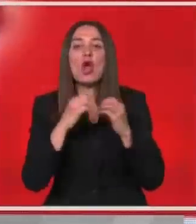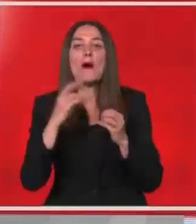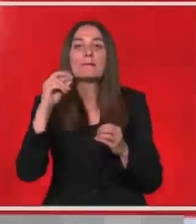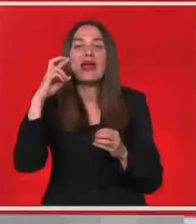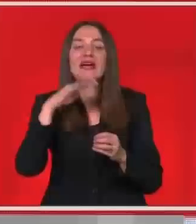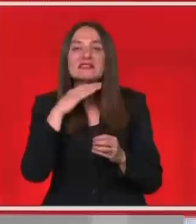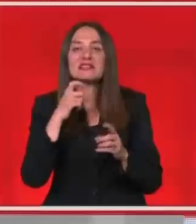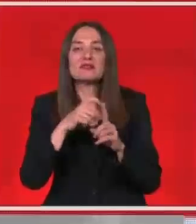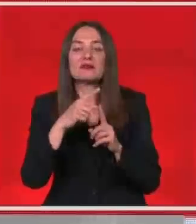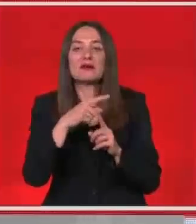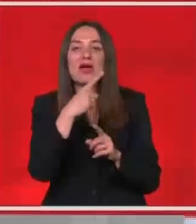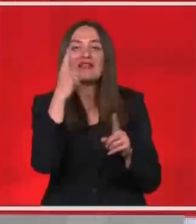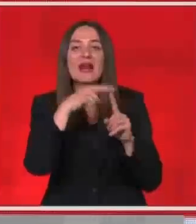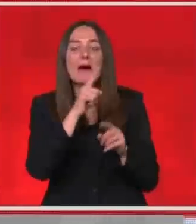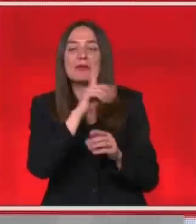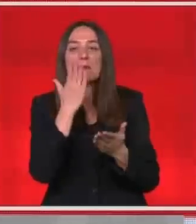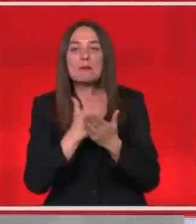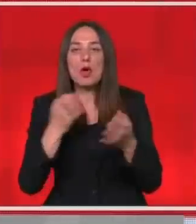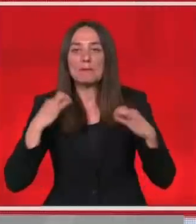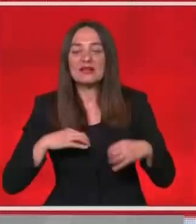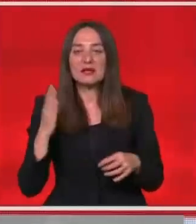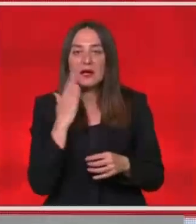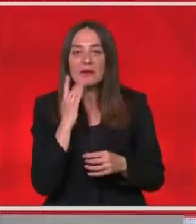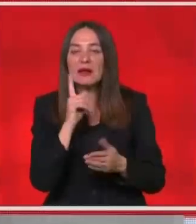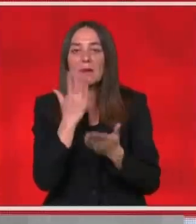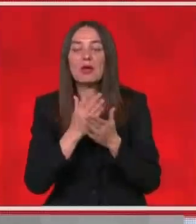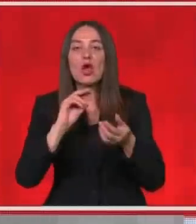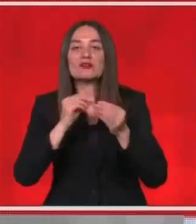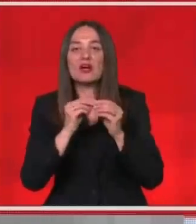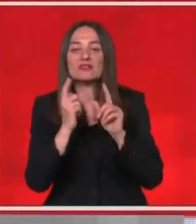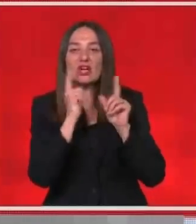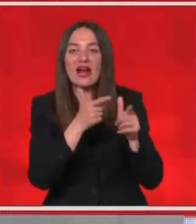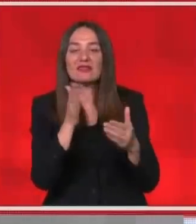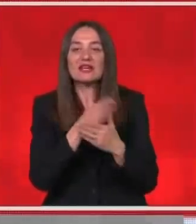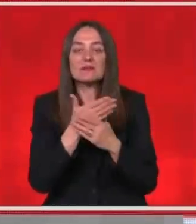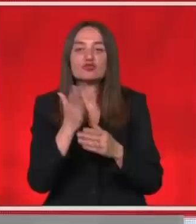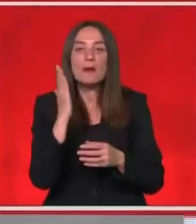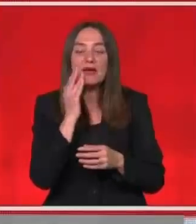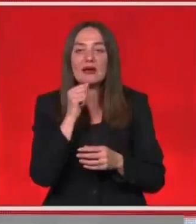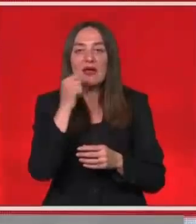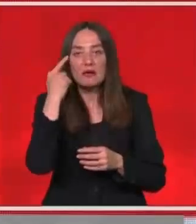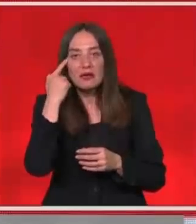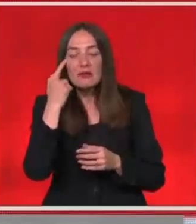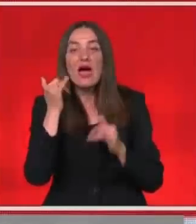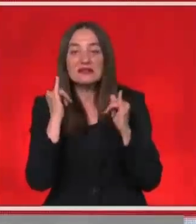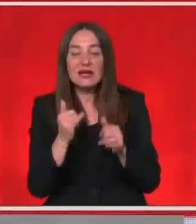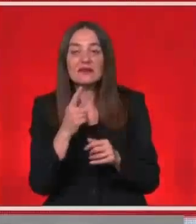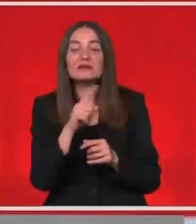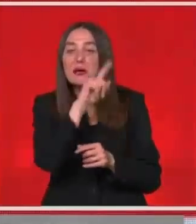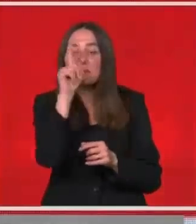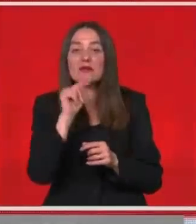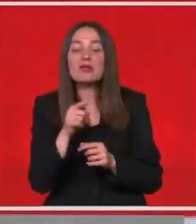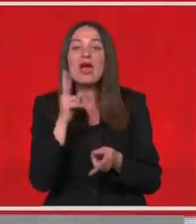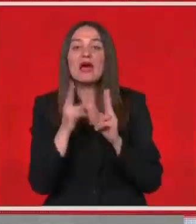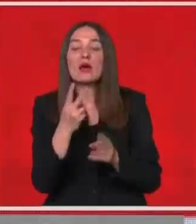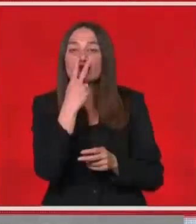da Donald Trump ne bi bio predsjednik Amerike, da ne bi bilo trgovinskog rata između Amerike i Kine. A sada se postavlja pitanje kako